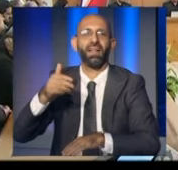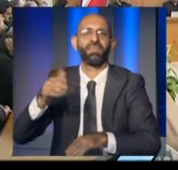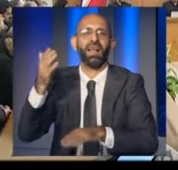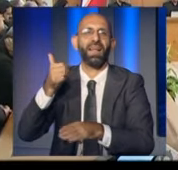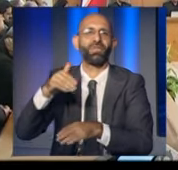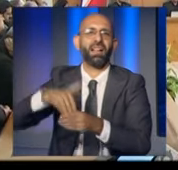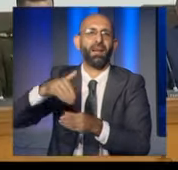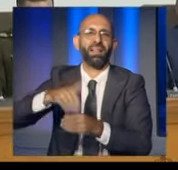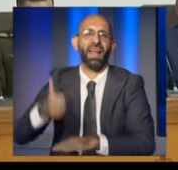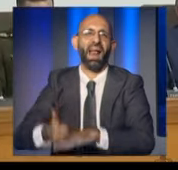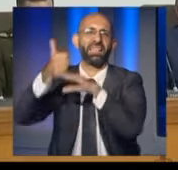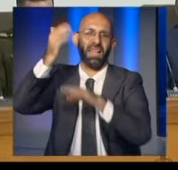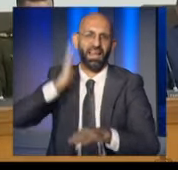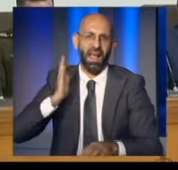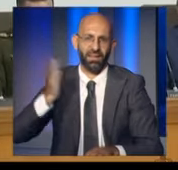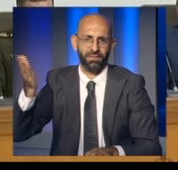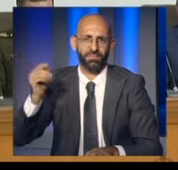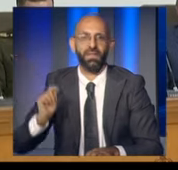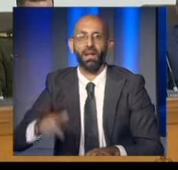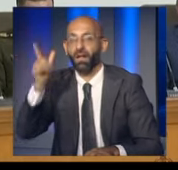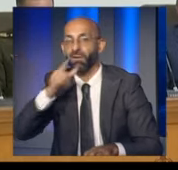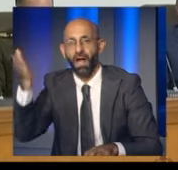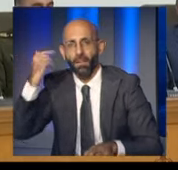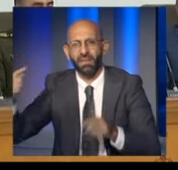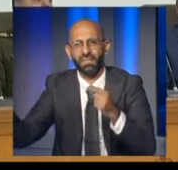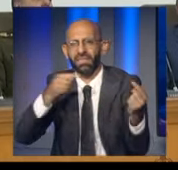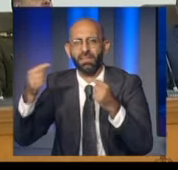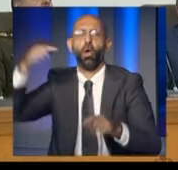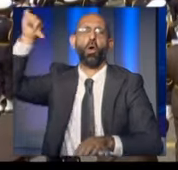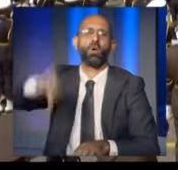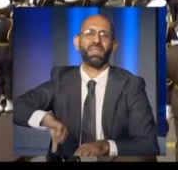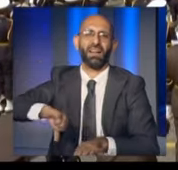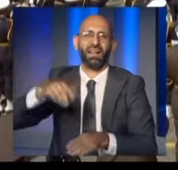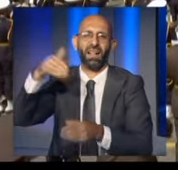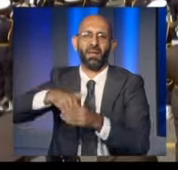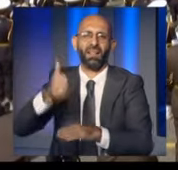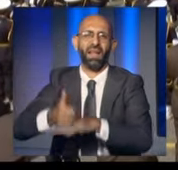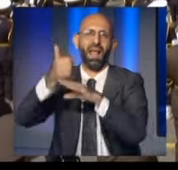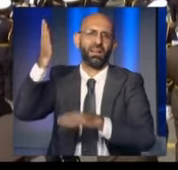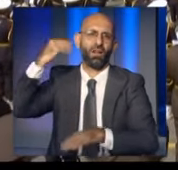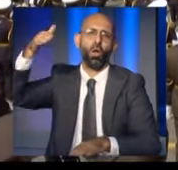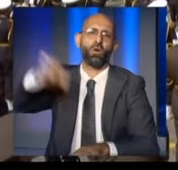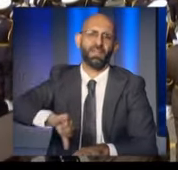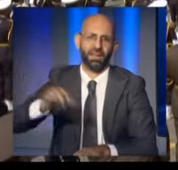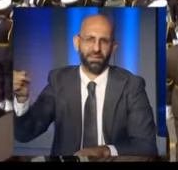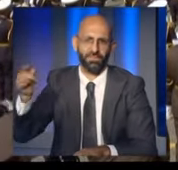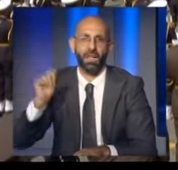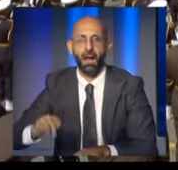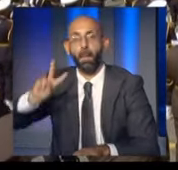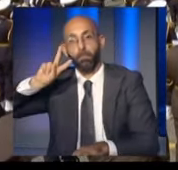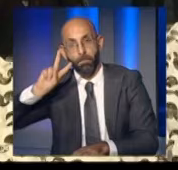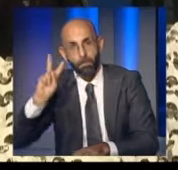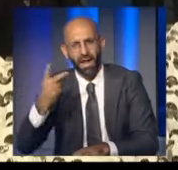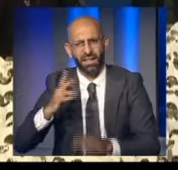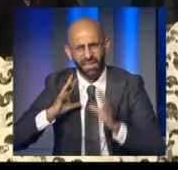6 نيسان 2017 أعلن رئيسي ترشحه للانتخابات الرئاسية في إيران، وخسر في السباق الانتخابي أمام حسن روحاني الذي تمكن من